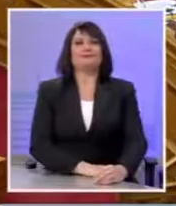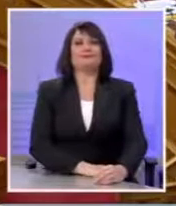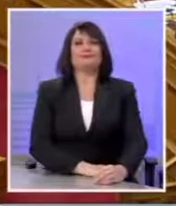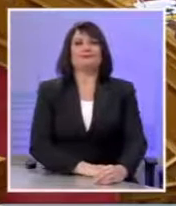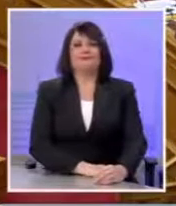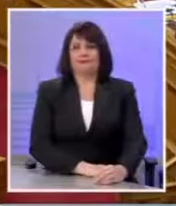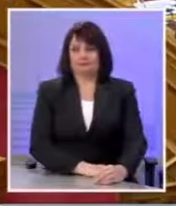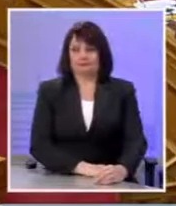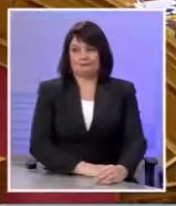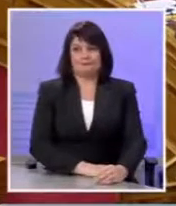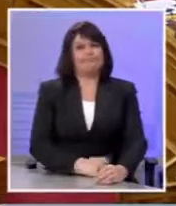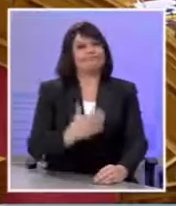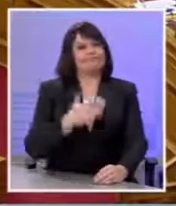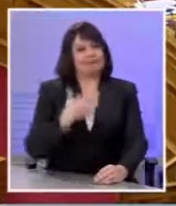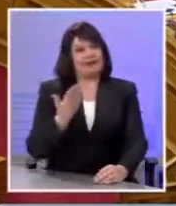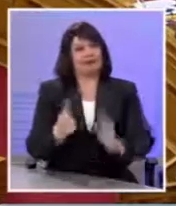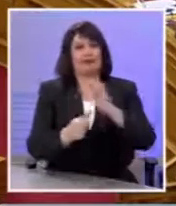Ευχαριστώ, κύριε Πρόεδρε.